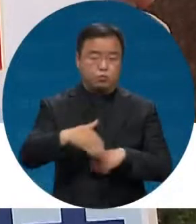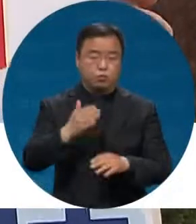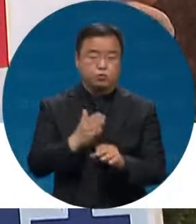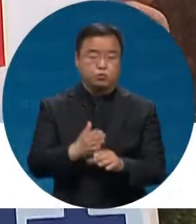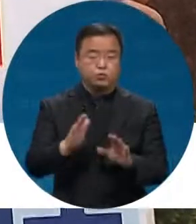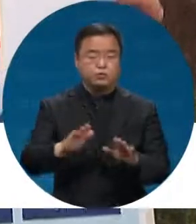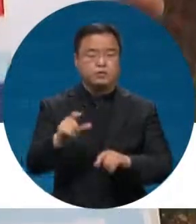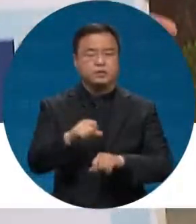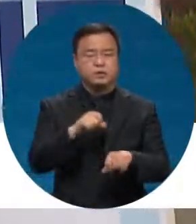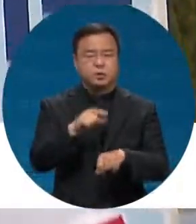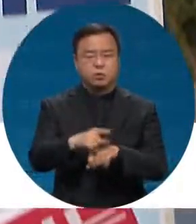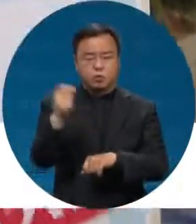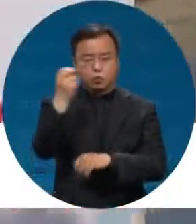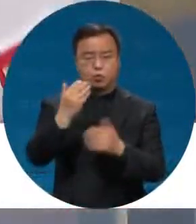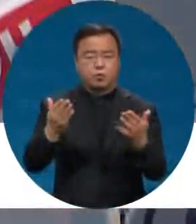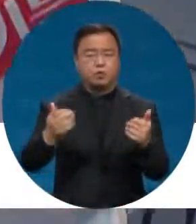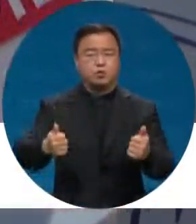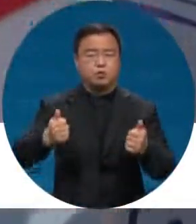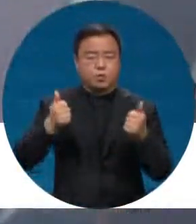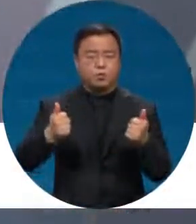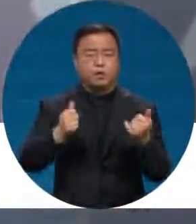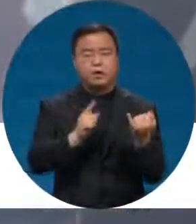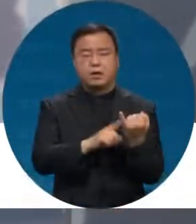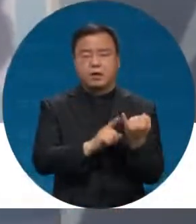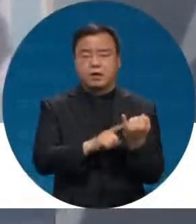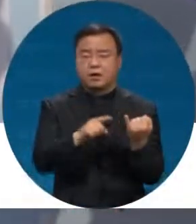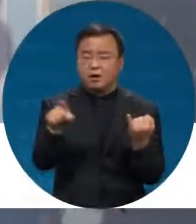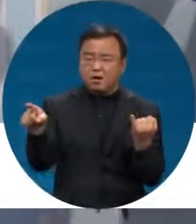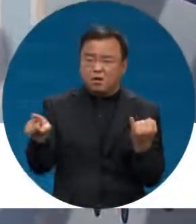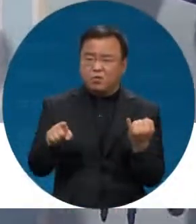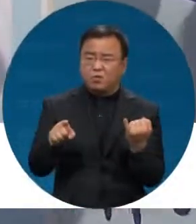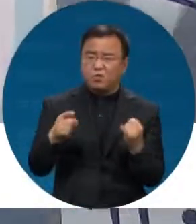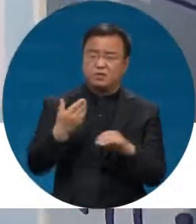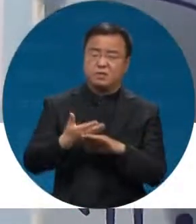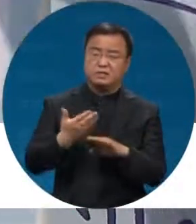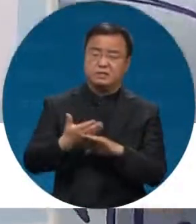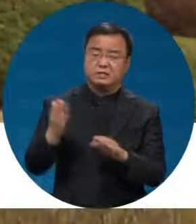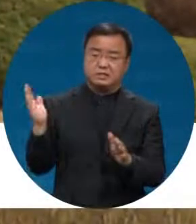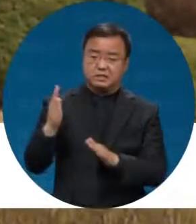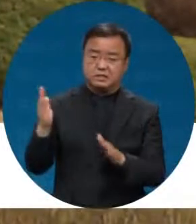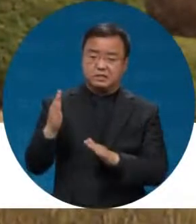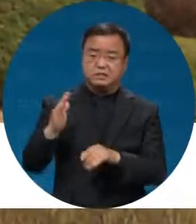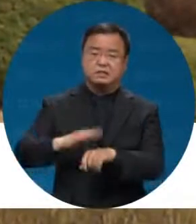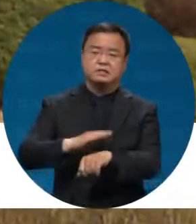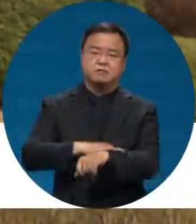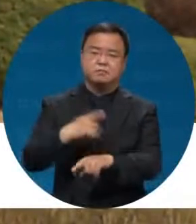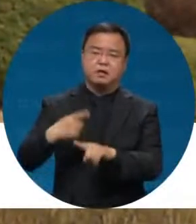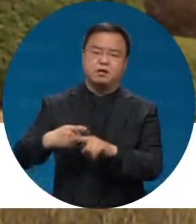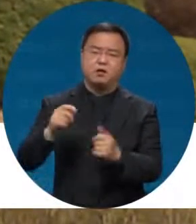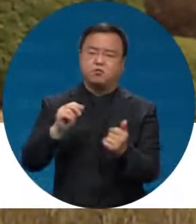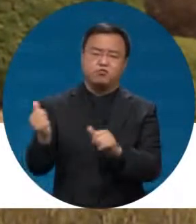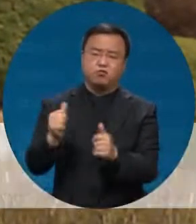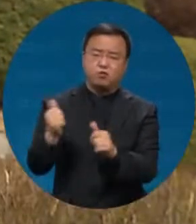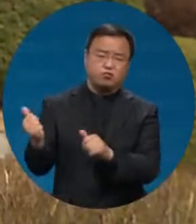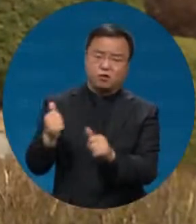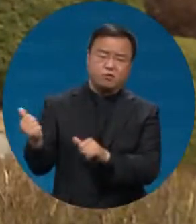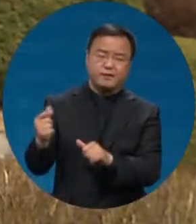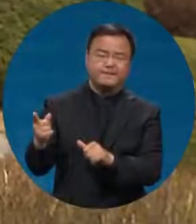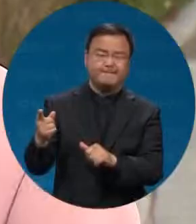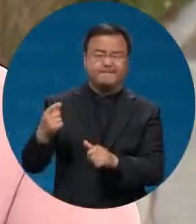씨는 현장 실습생들이 잇따라 죽음을 맞는 현실을 바꾸기 위해 이번 경기도 의원 선거에 도전장을